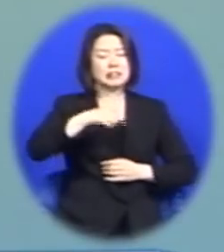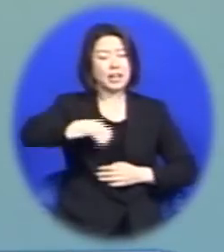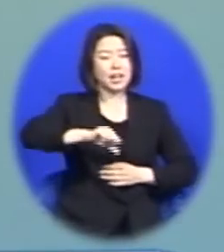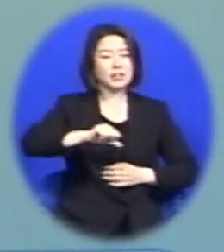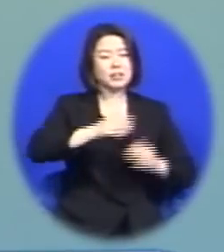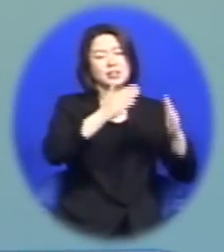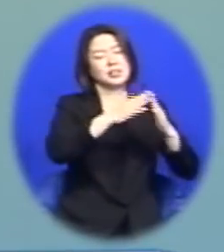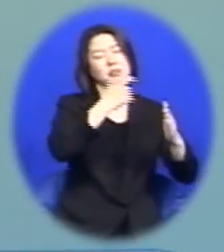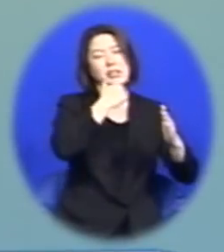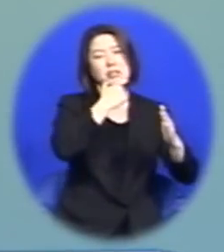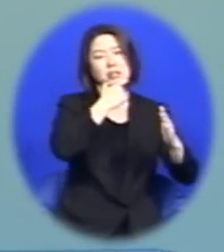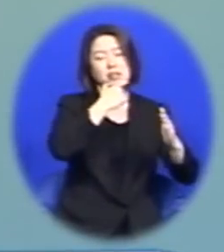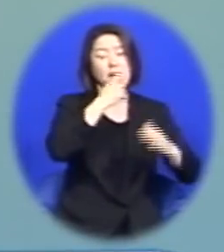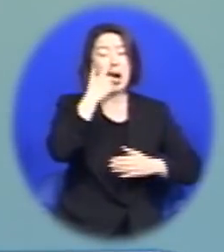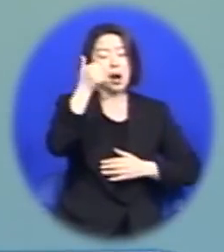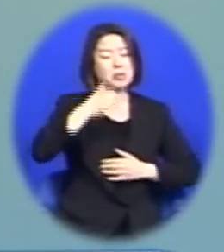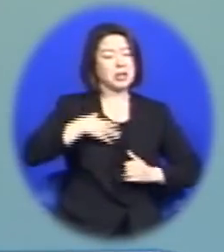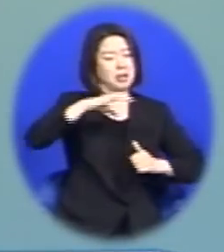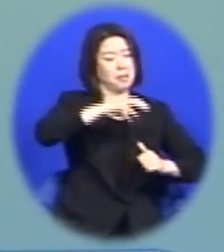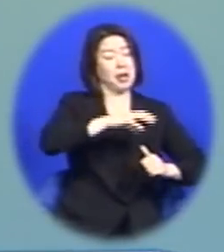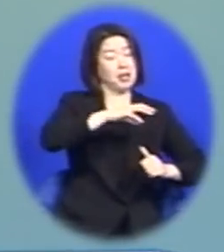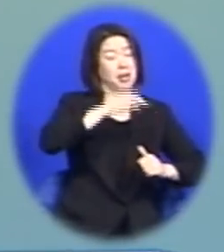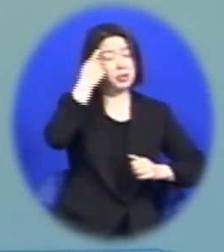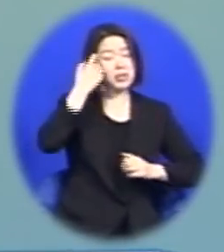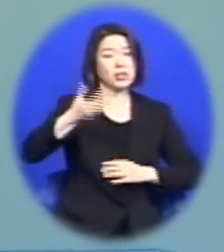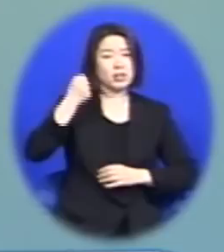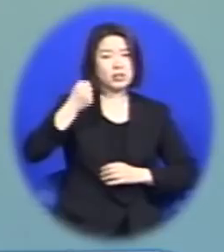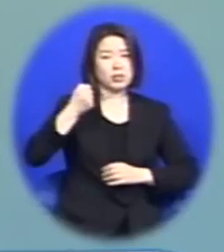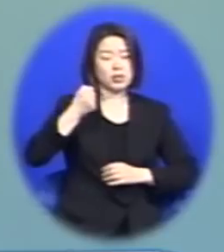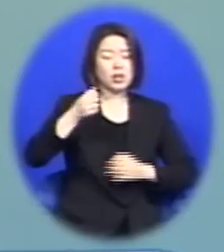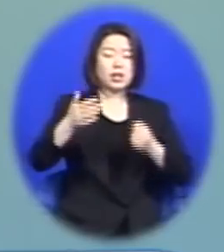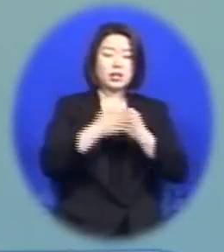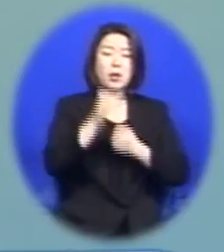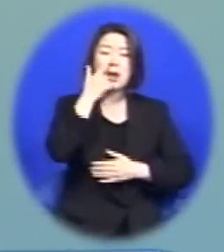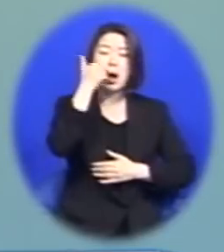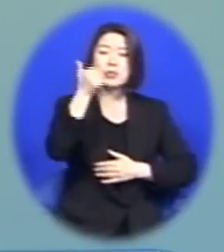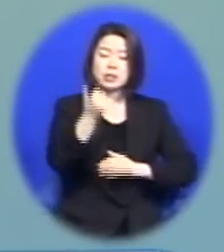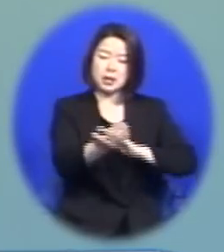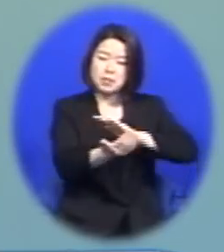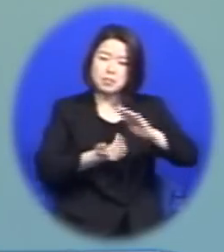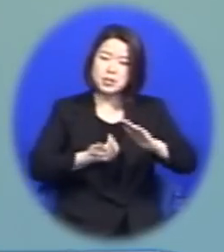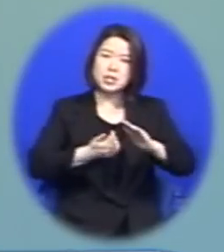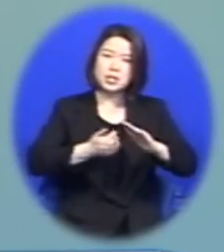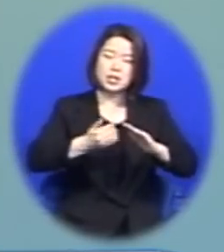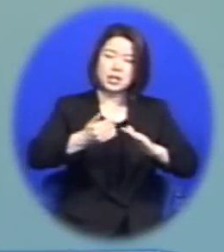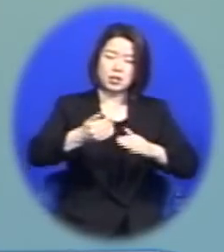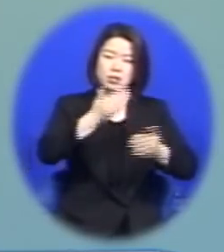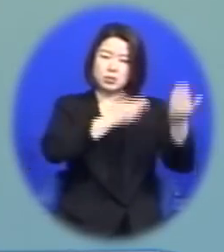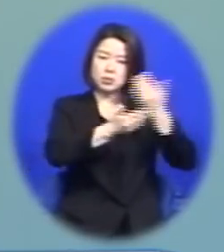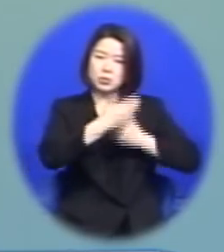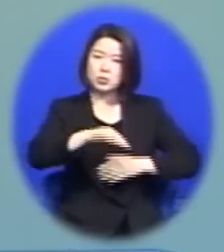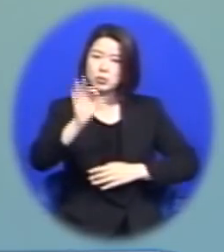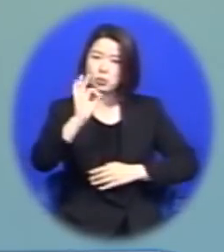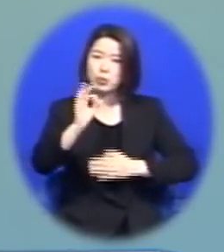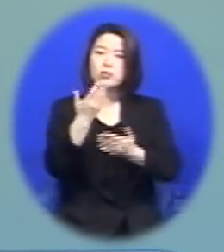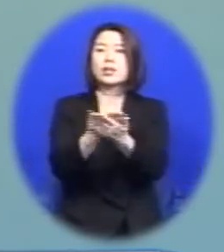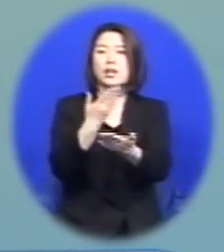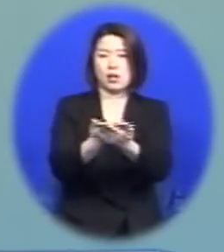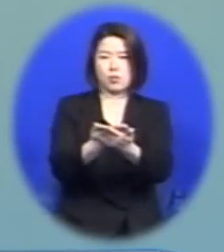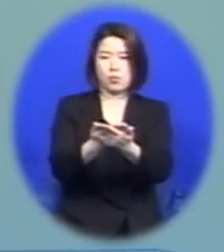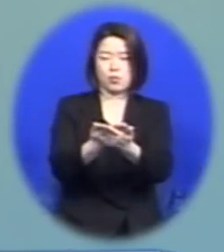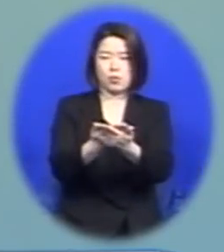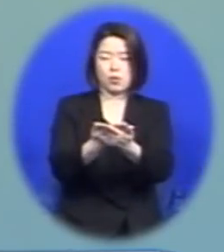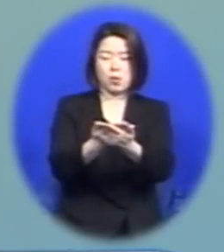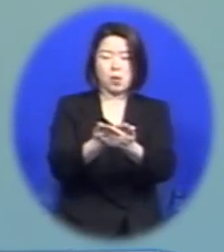한다고 생각해서 그래서 아버지에게 유산을 미리 달라고 말도 안되는 정말 불효자 중에 불효자가 돼서